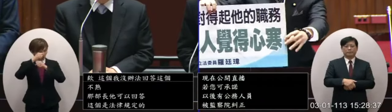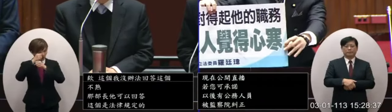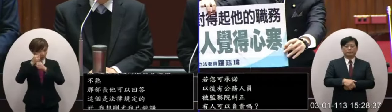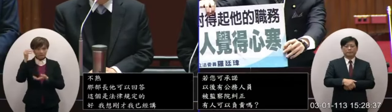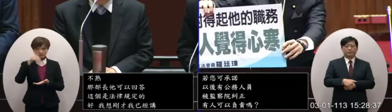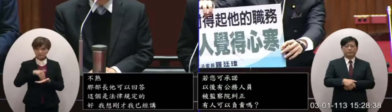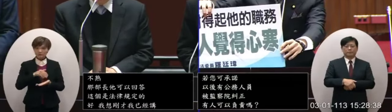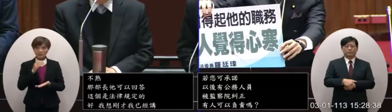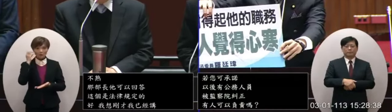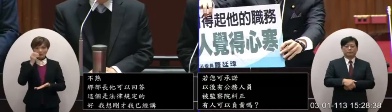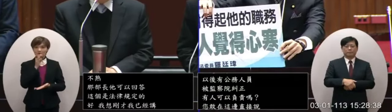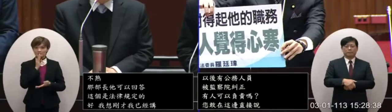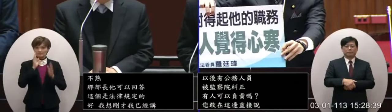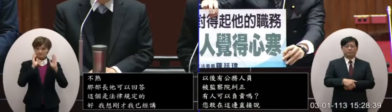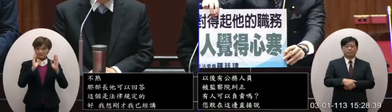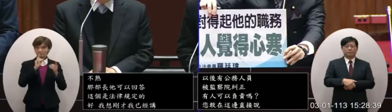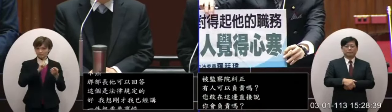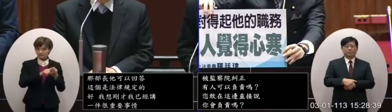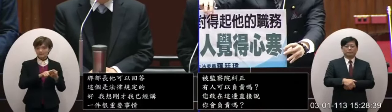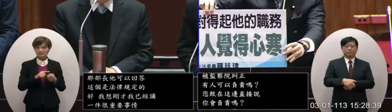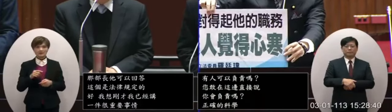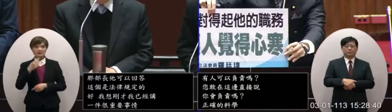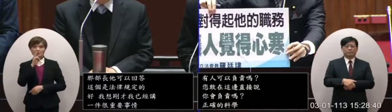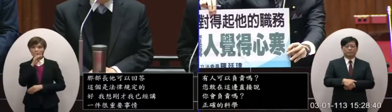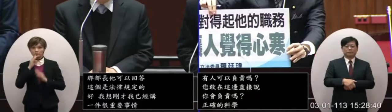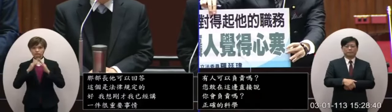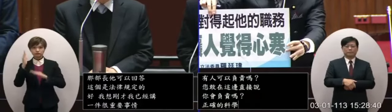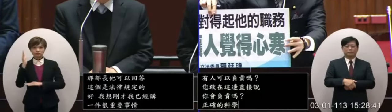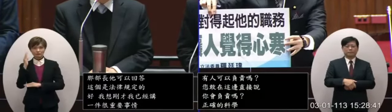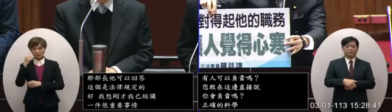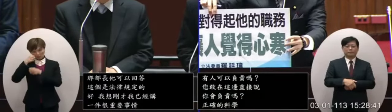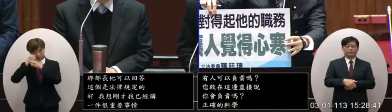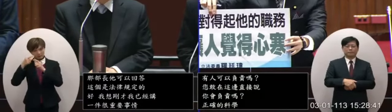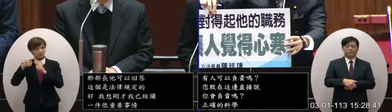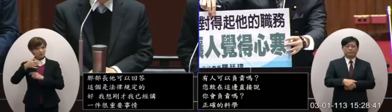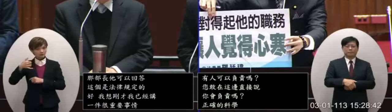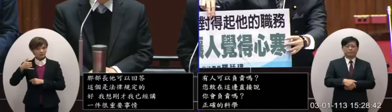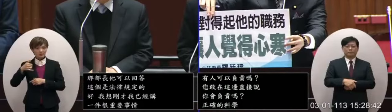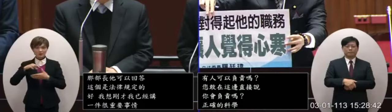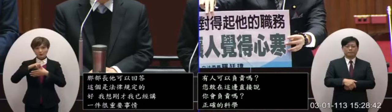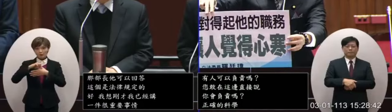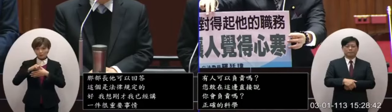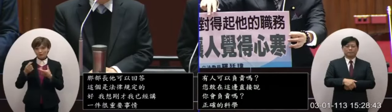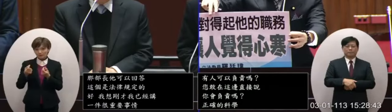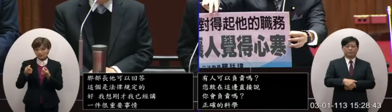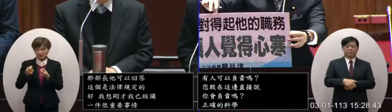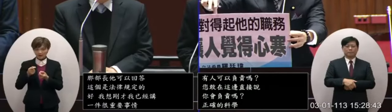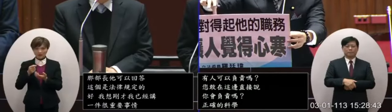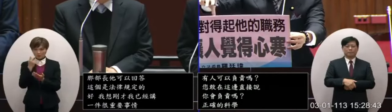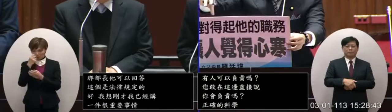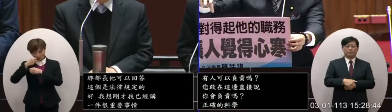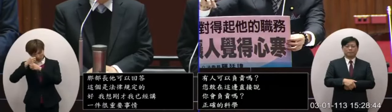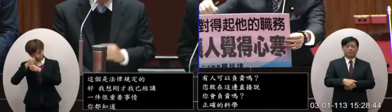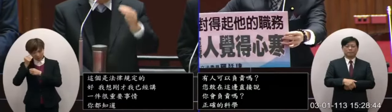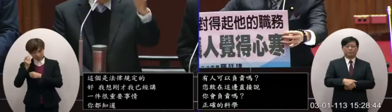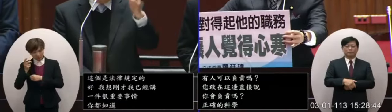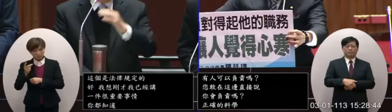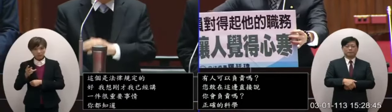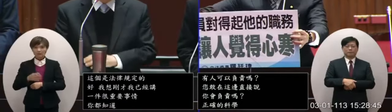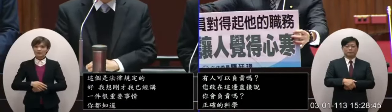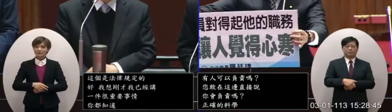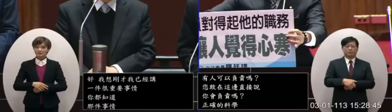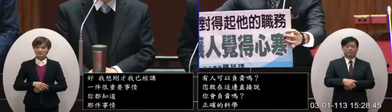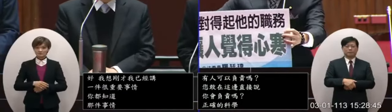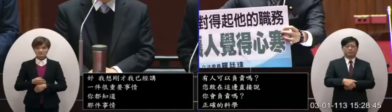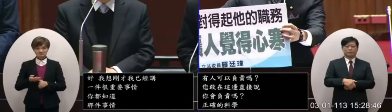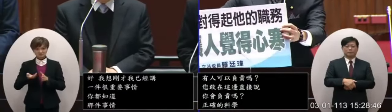结果是正确。那台中市政府的检验人员呢，在同一块肉做了很多次的检验，前后的